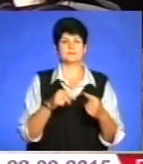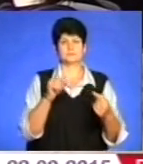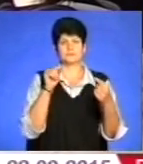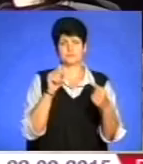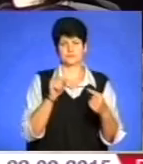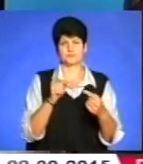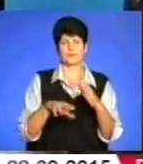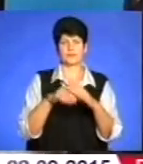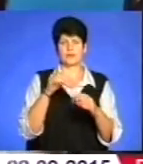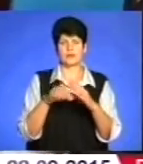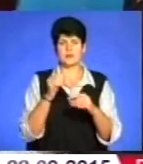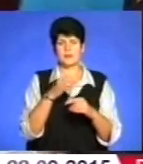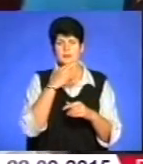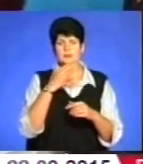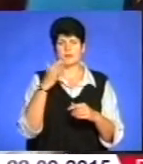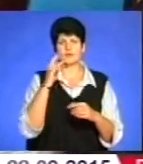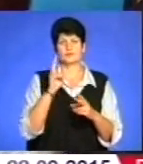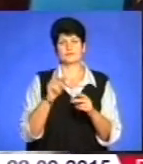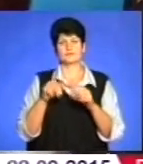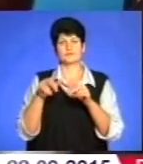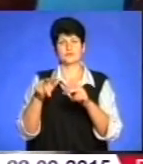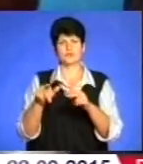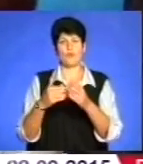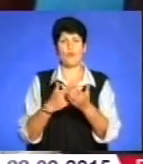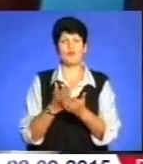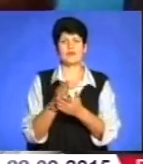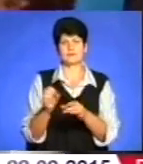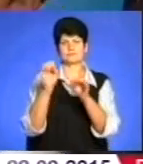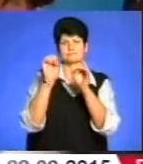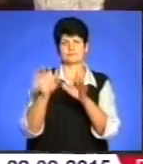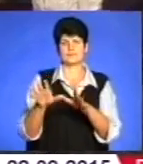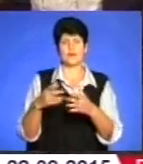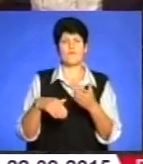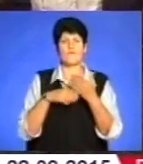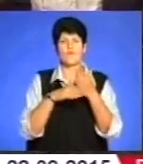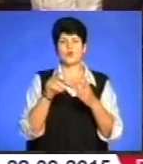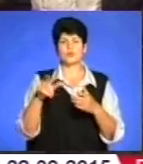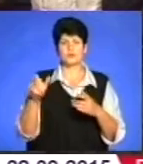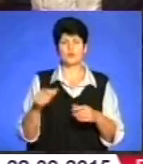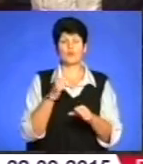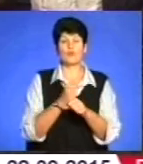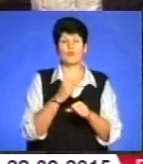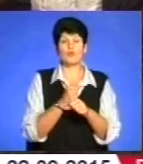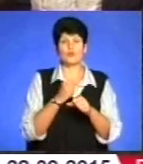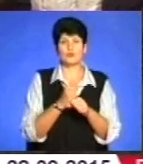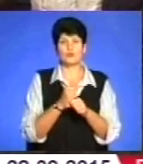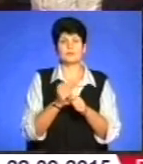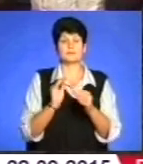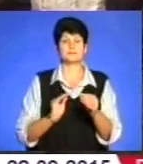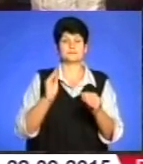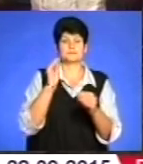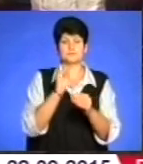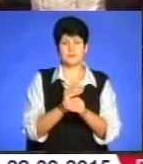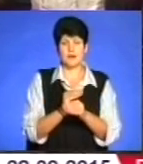виборах. Чимало їхніх колег кинулись у політику та полишили волонтерство. Тож роботи у логістичного центру лише прибавилось,